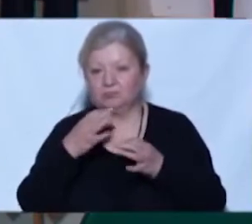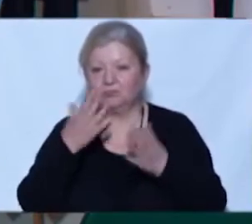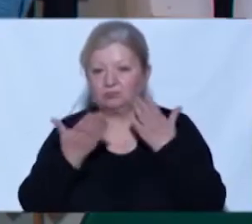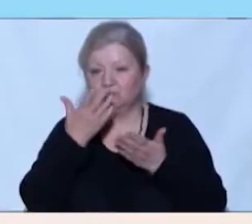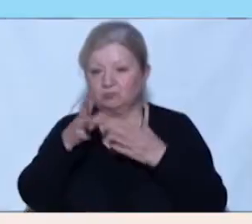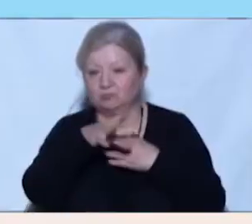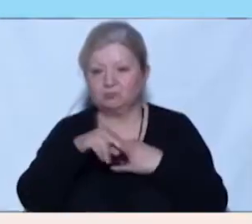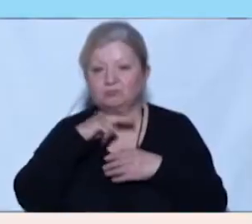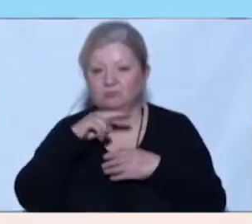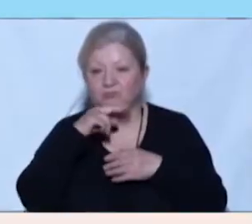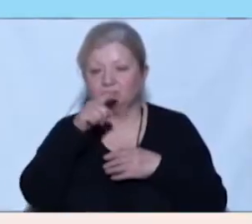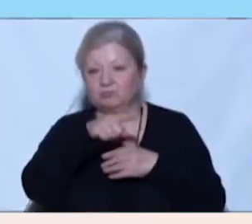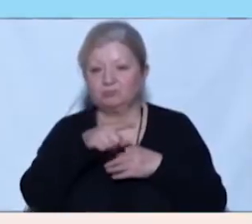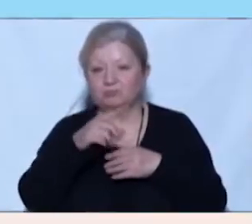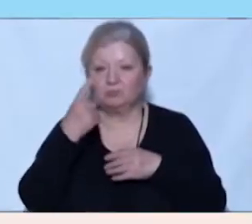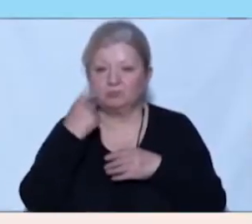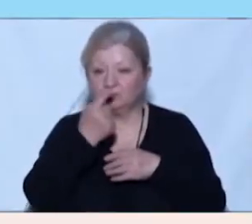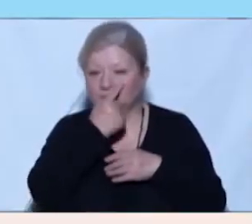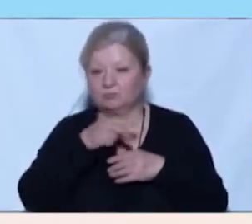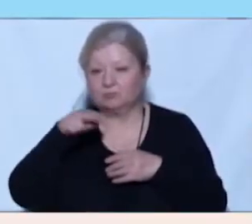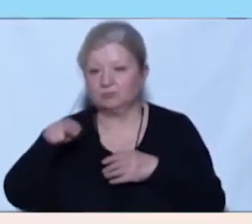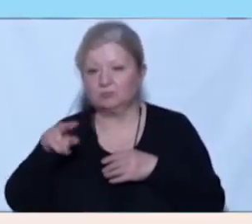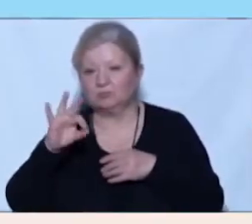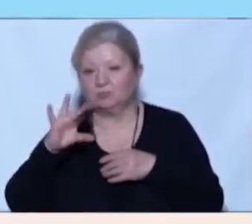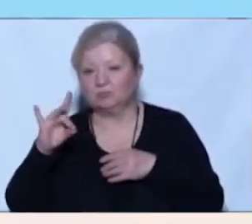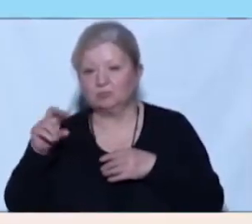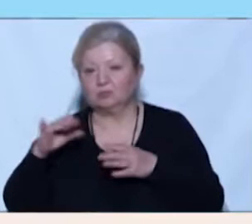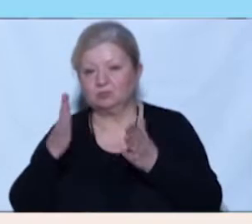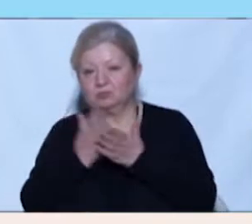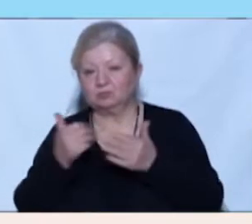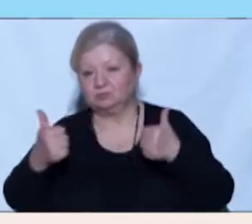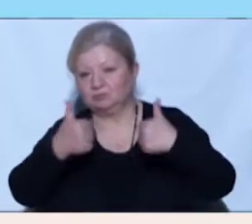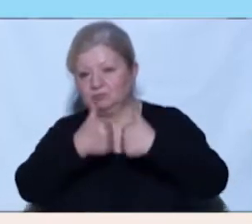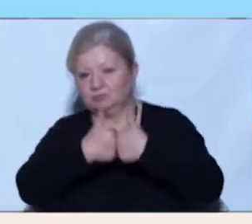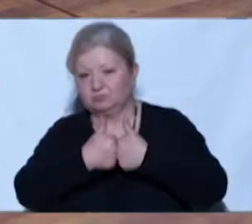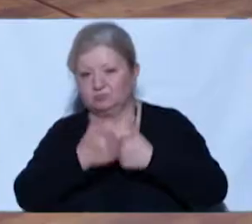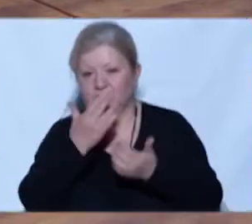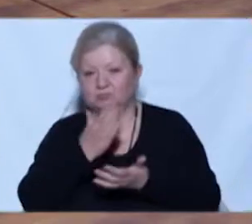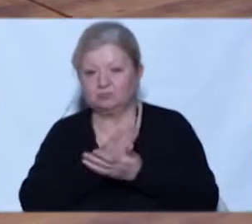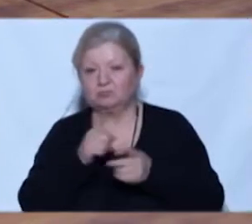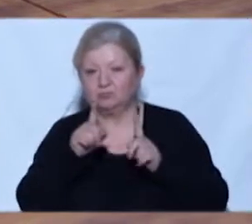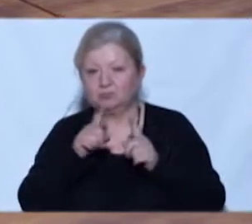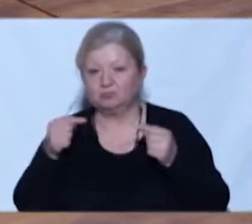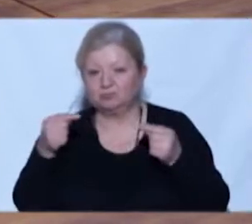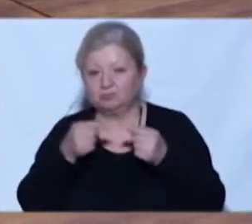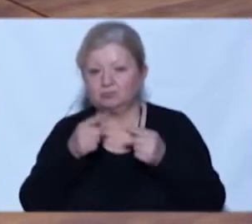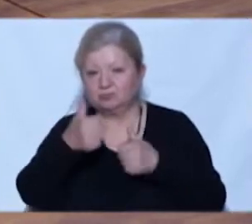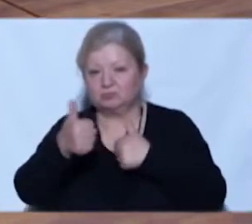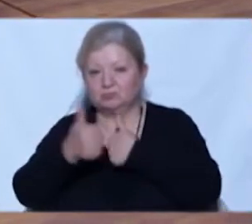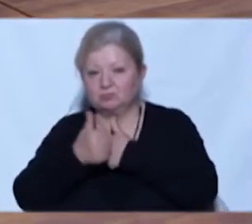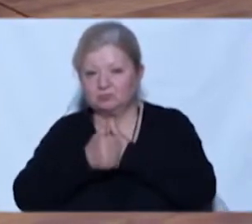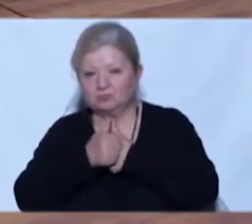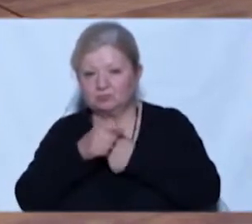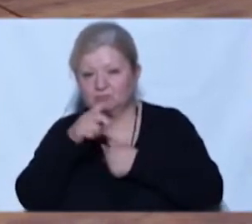დააკვირდებით ესპანეთსა და პორტუგალიას, რუკაზე ნახავთ, რომ ისინი გვერდიგვერდ მდებარე სახელმწიფოები არიან. Აი სწორედ მეზობლის ასეთ